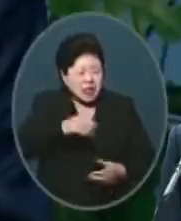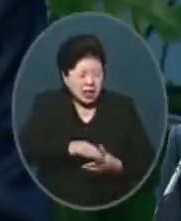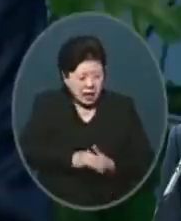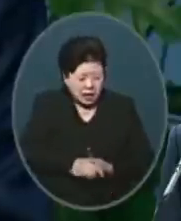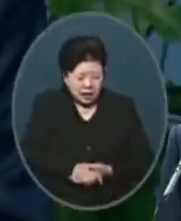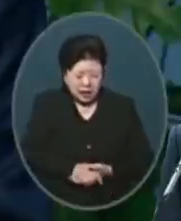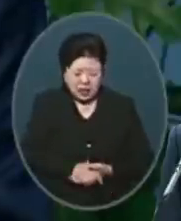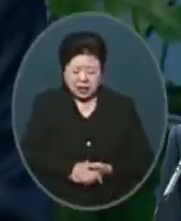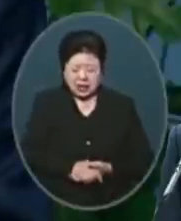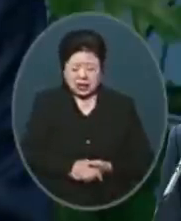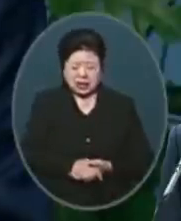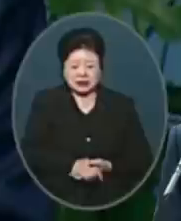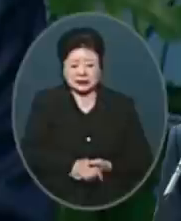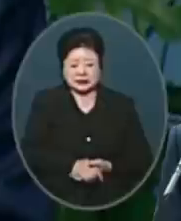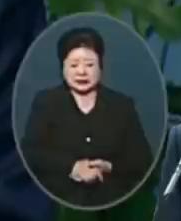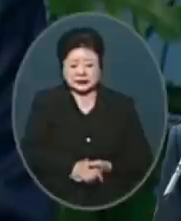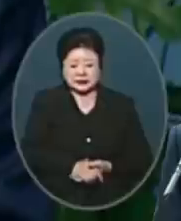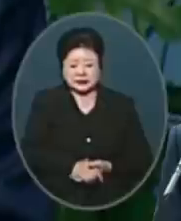훌륭한 아이디어는